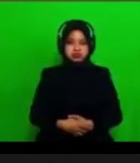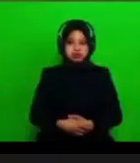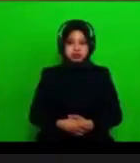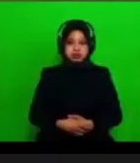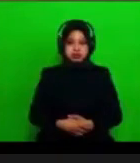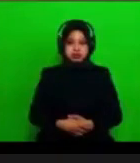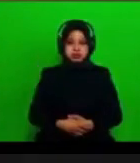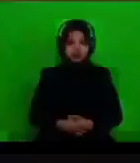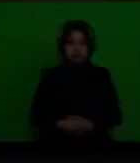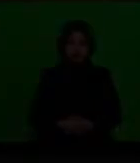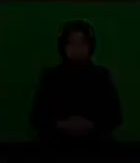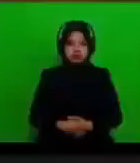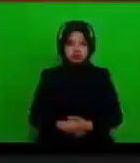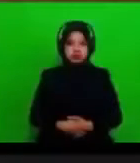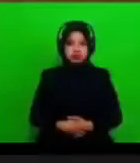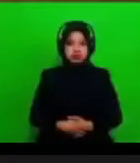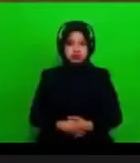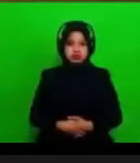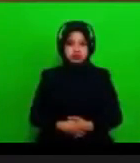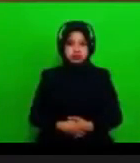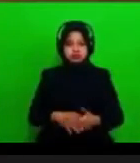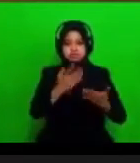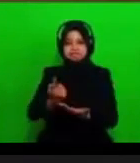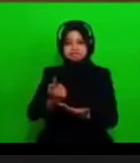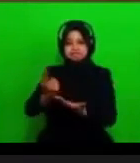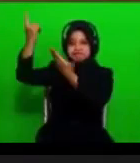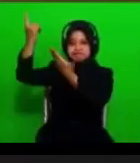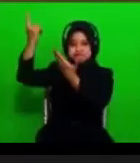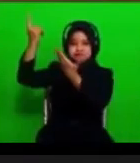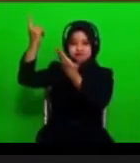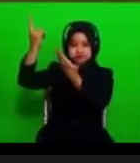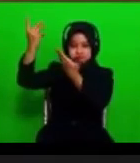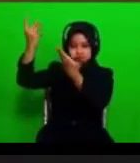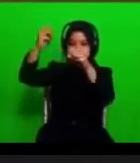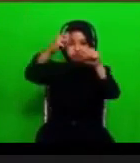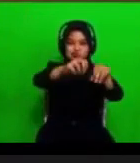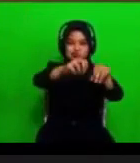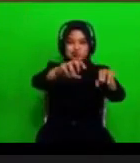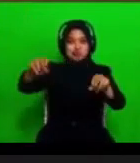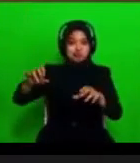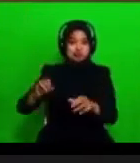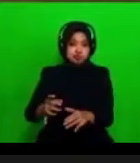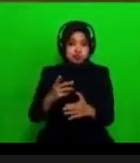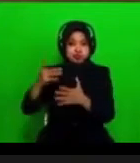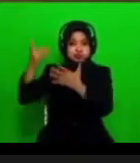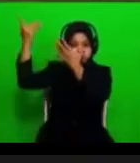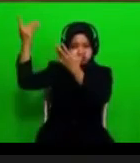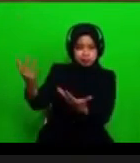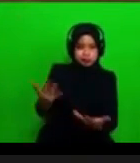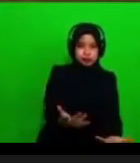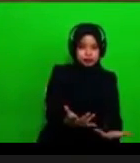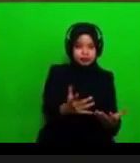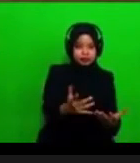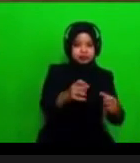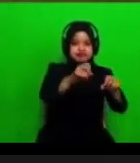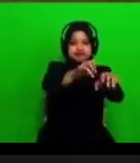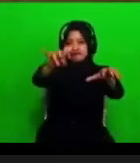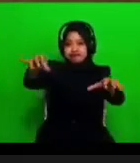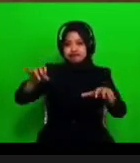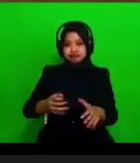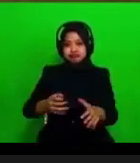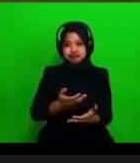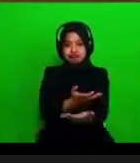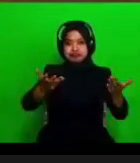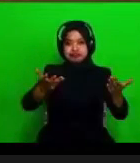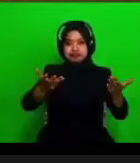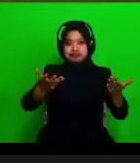berikan kepada kami, sehingga kami Dharma Wanita Persatuan dapat berhimpun bersilaturahmi melalui webinar